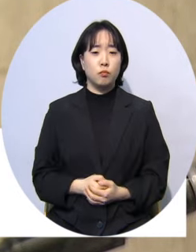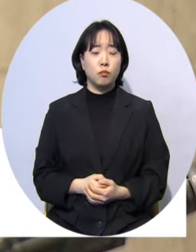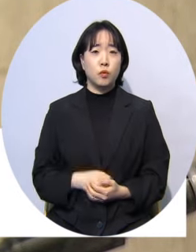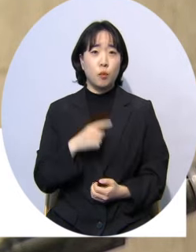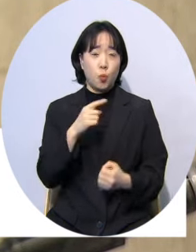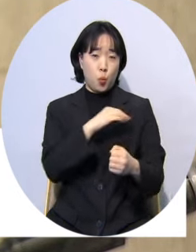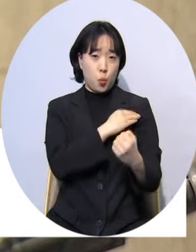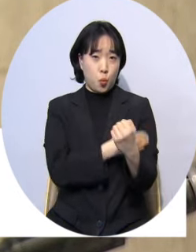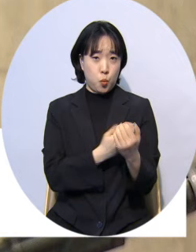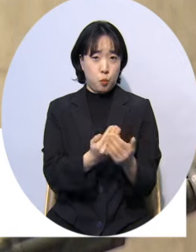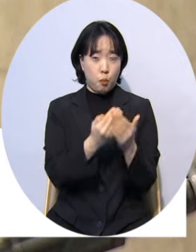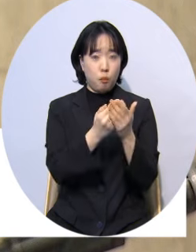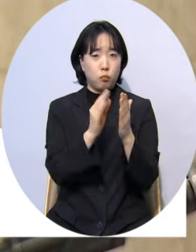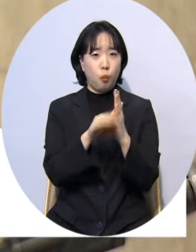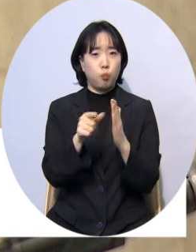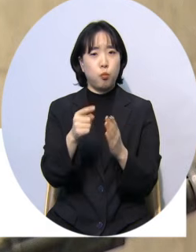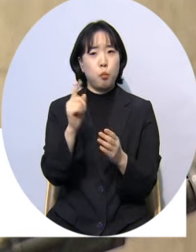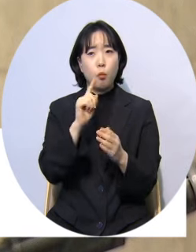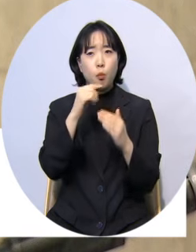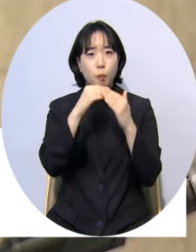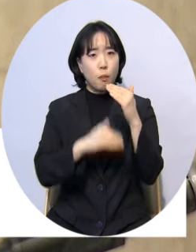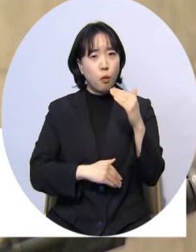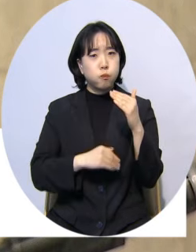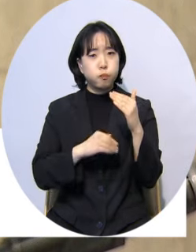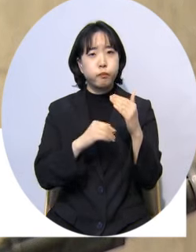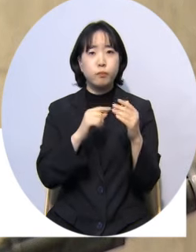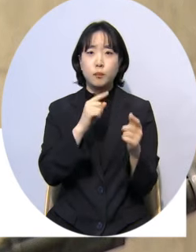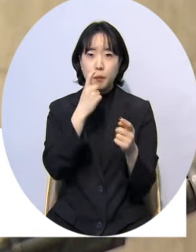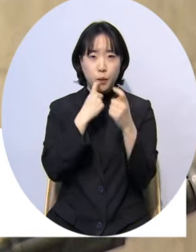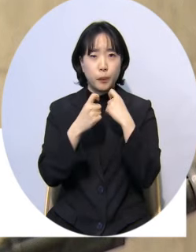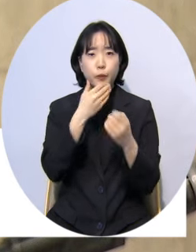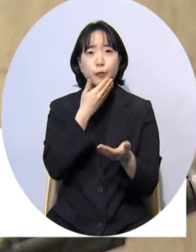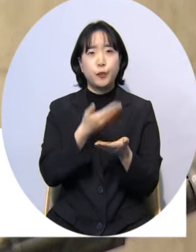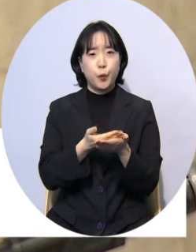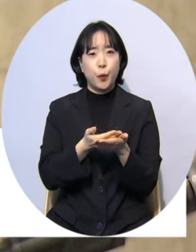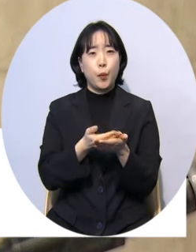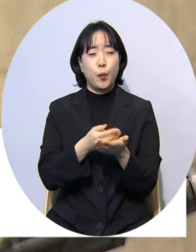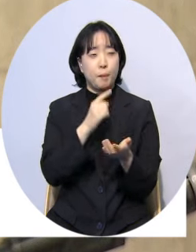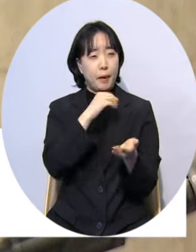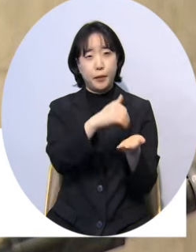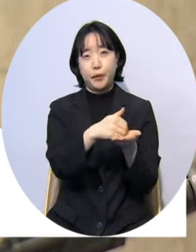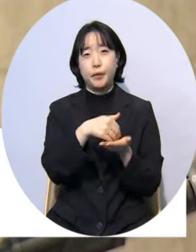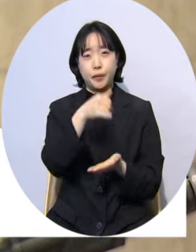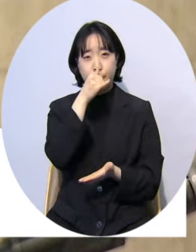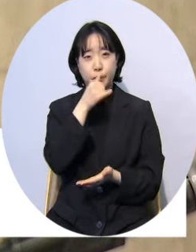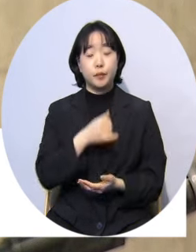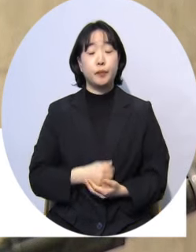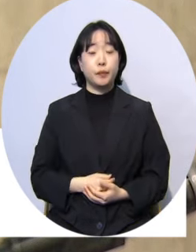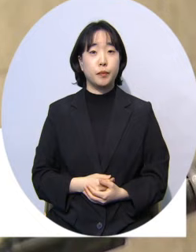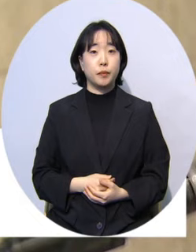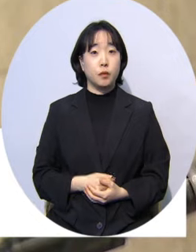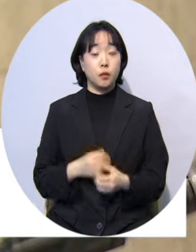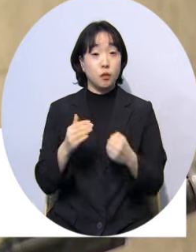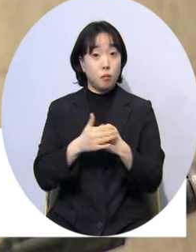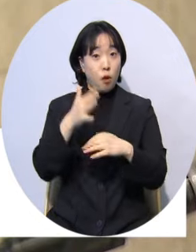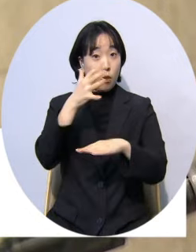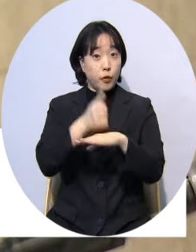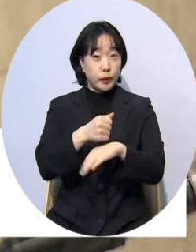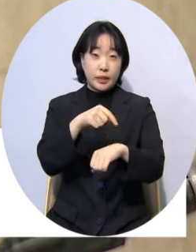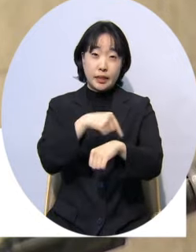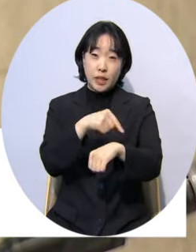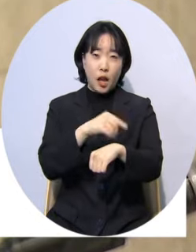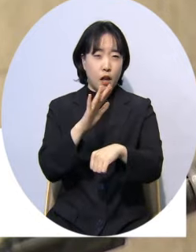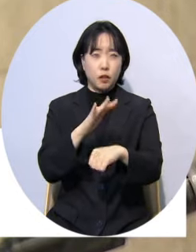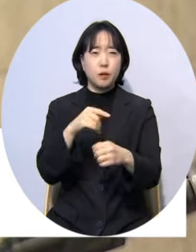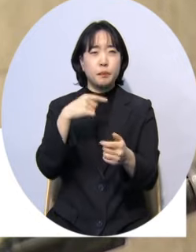강화에는 더 영향을 많이 준다라는 이제 의견 주는 걸로 확인을 했을 때 결국에는 수련의 질에 대한